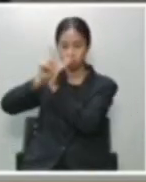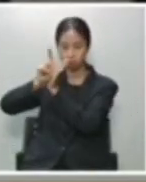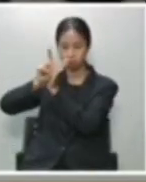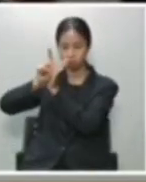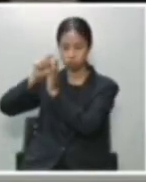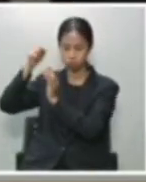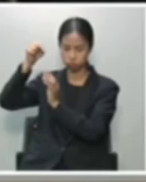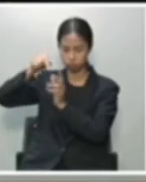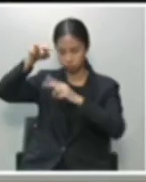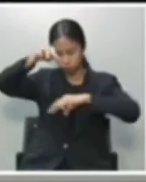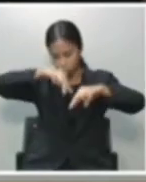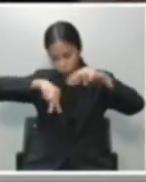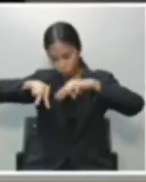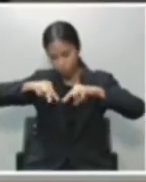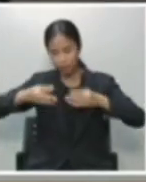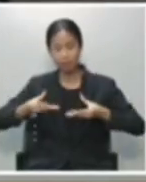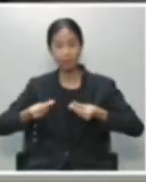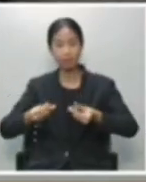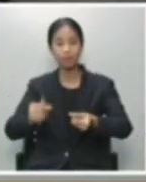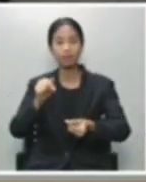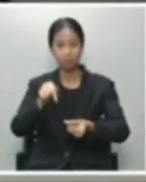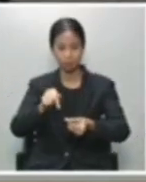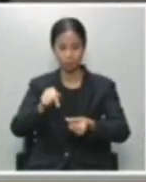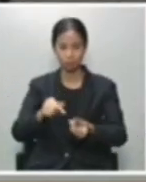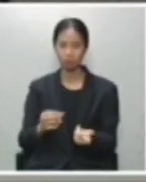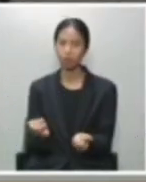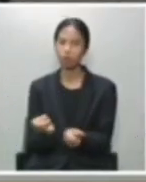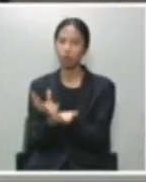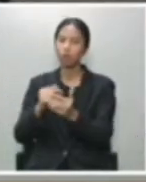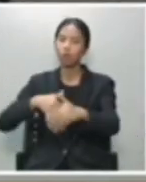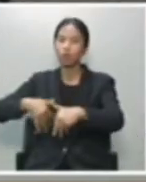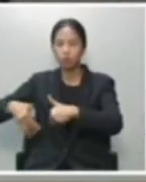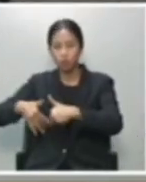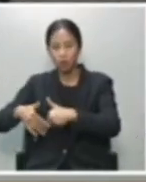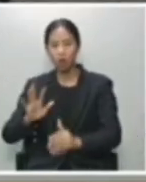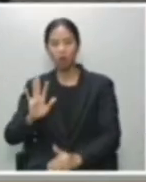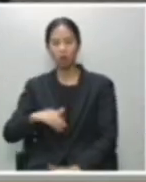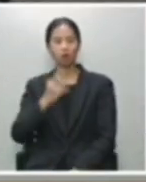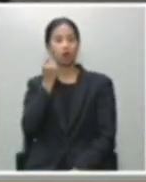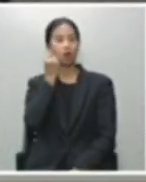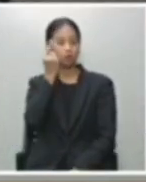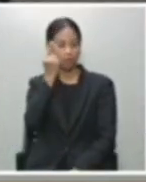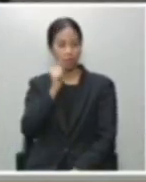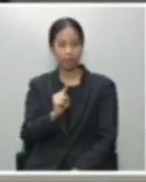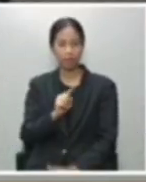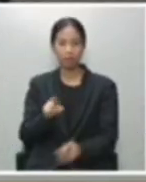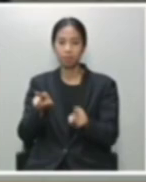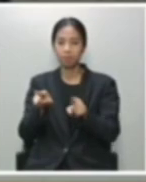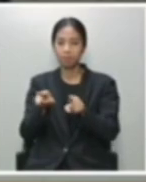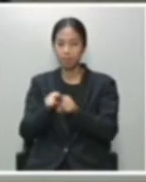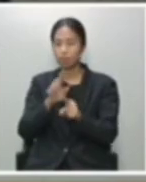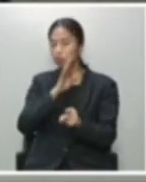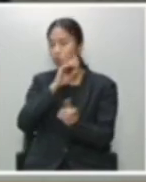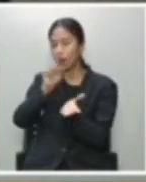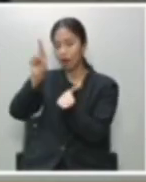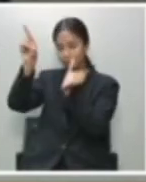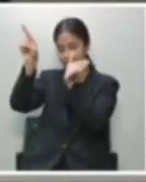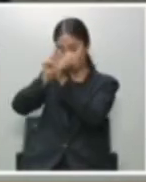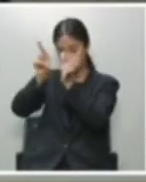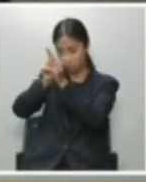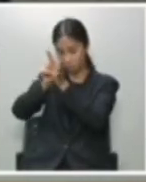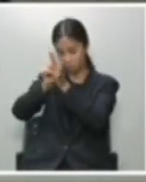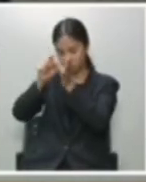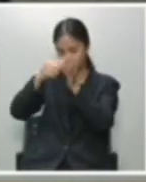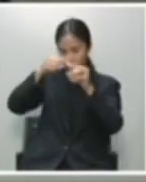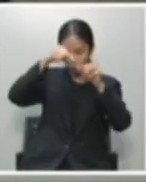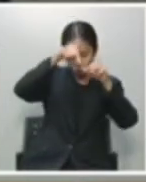ะออกสำรวจที่ดินจะทำให้พี่น้องประชาชนได้เข้าใจว่าการใช้ดาวเทียมสำรวจนั้นยังไม่สามารถทั่ว